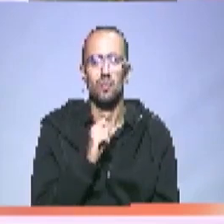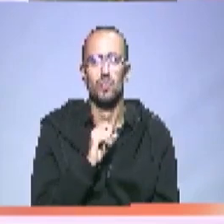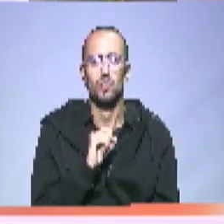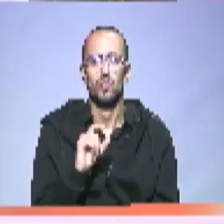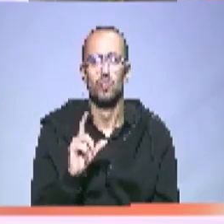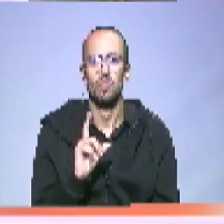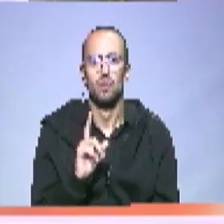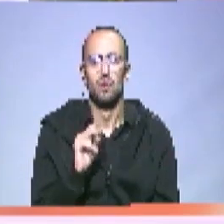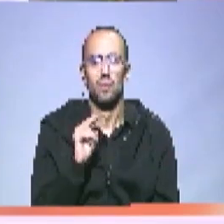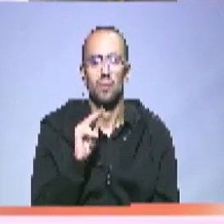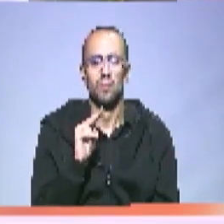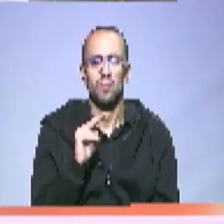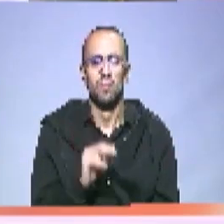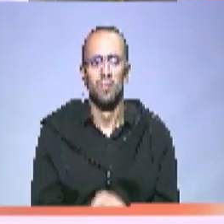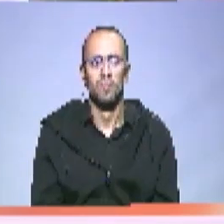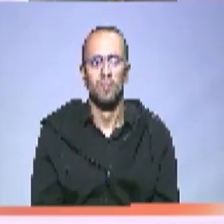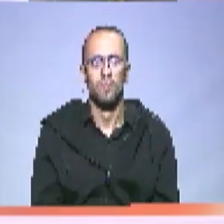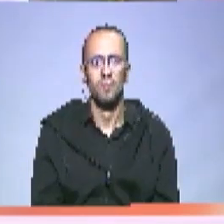قلت الملوخية المشروب